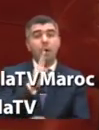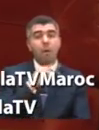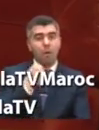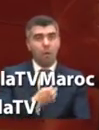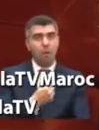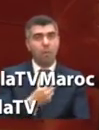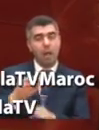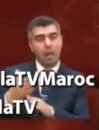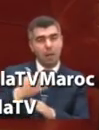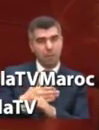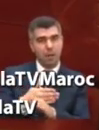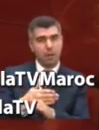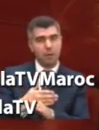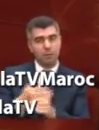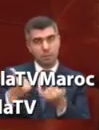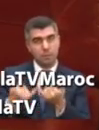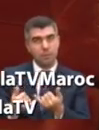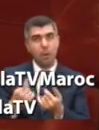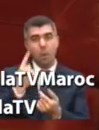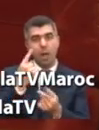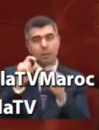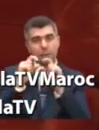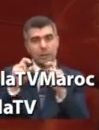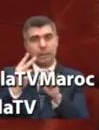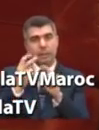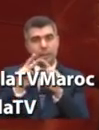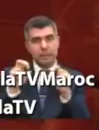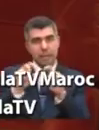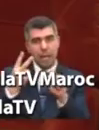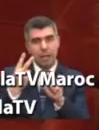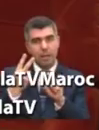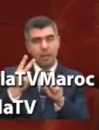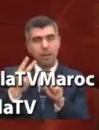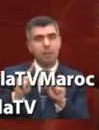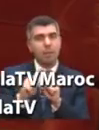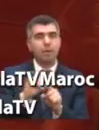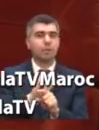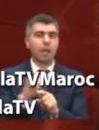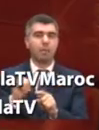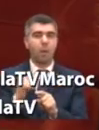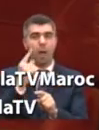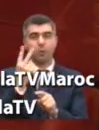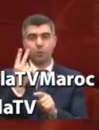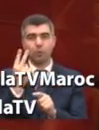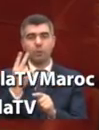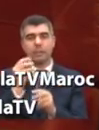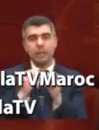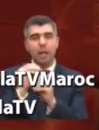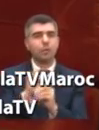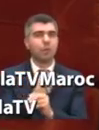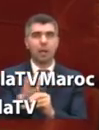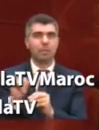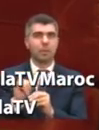الحكومة السابقة والحالية الشطر الأول والثاني لم يمسه أي زيادة. ما نتكلمش على الماذا، موضوع يمكن يجاوب عليه